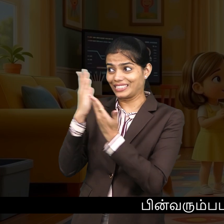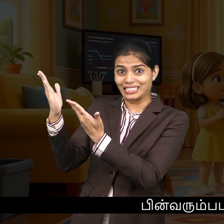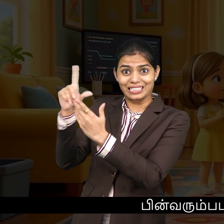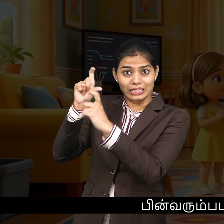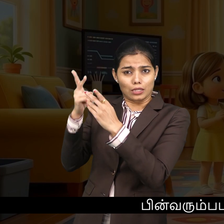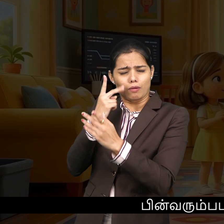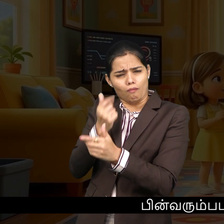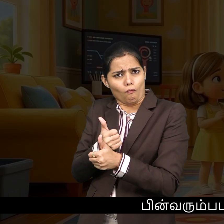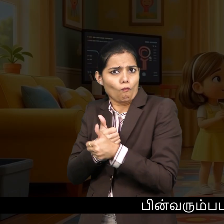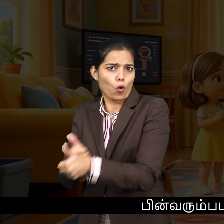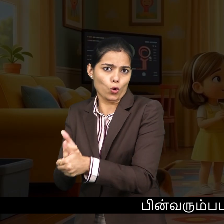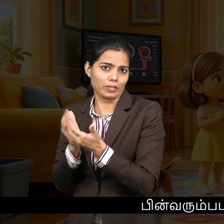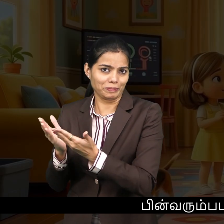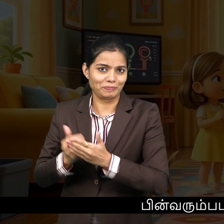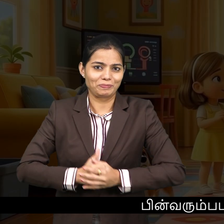கவனியுங்கள்.